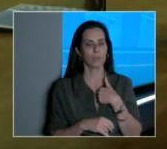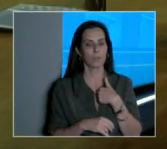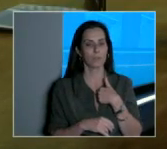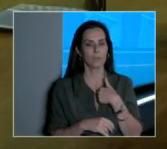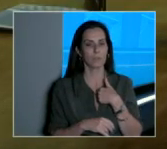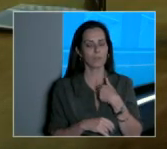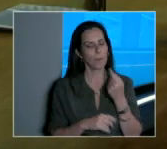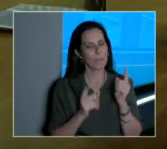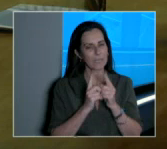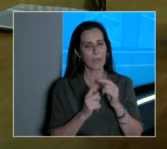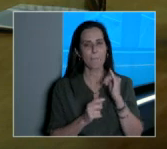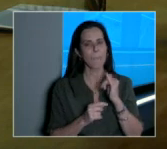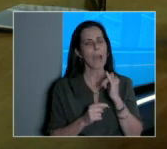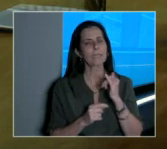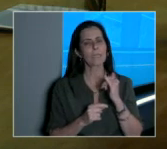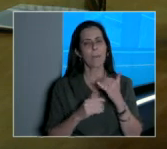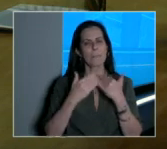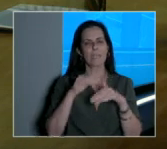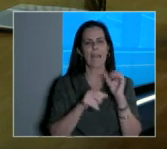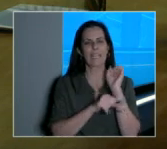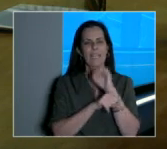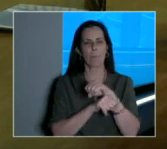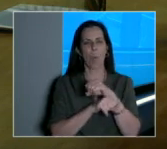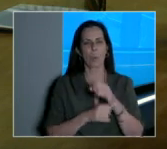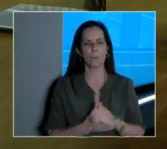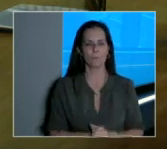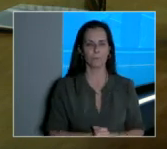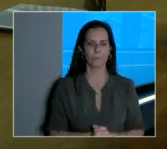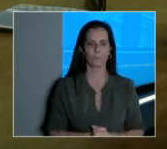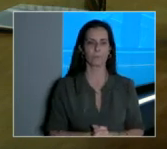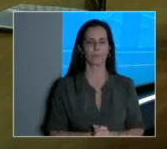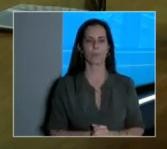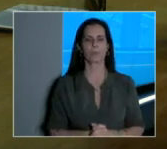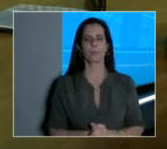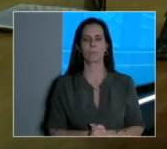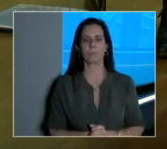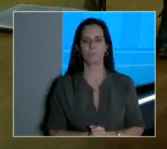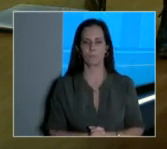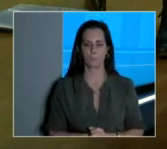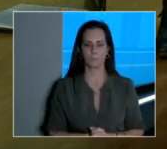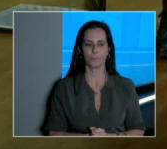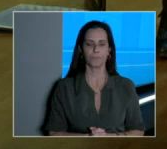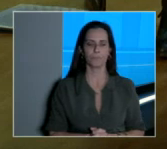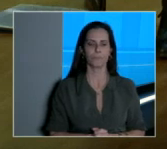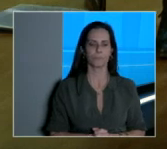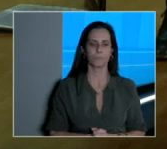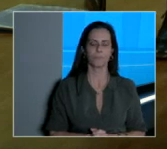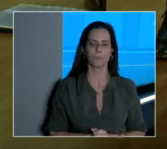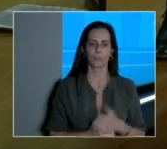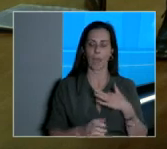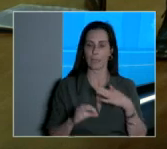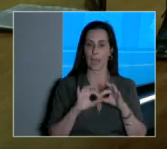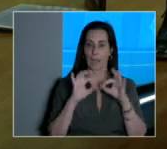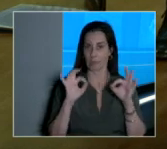דקה וחצי ככה על מה זו בעצם פסקת ההתגברות. טוב, שלום לכולם. נתחיל